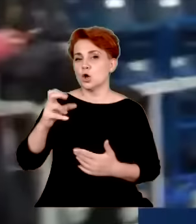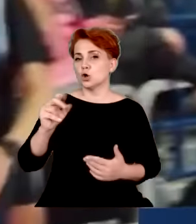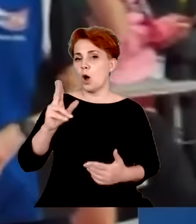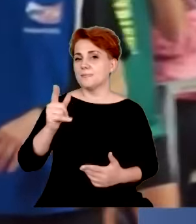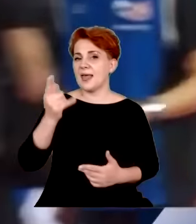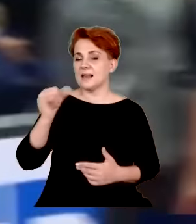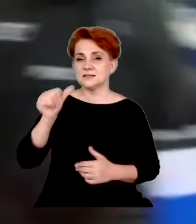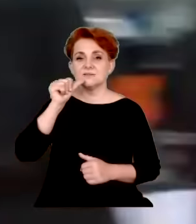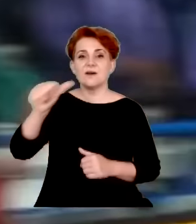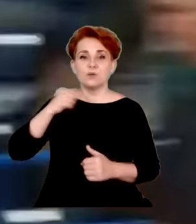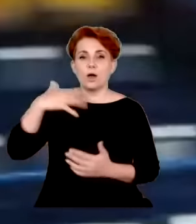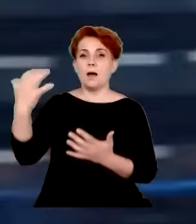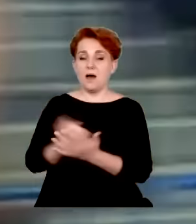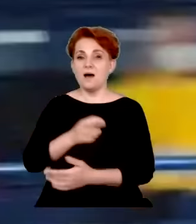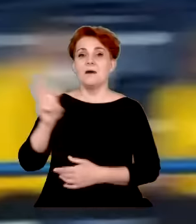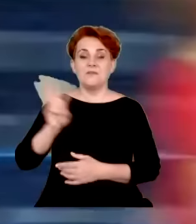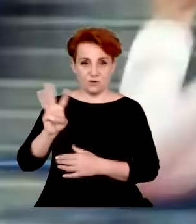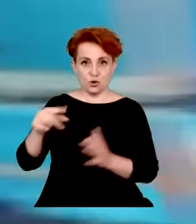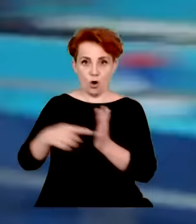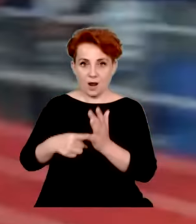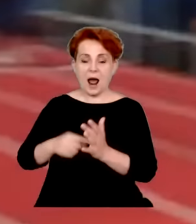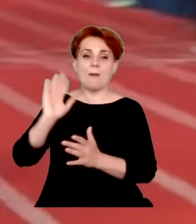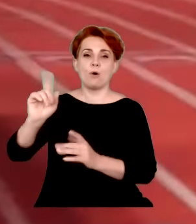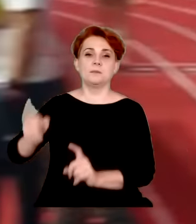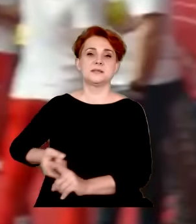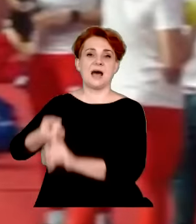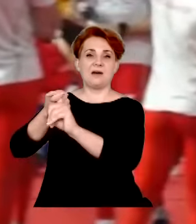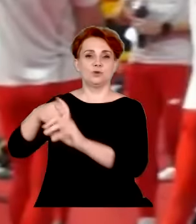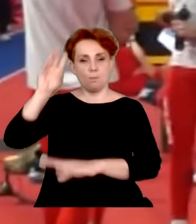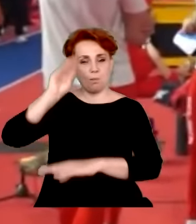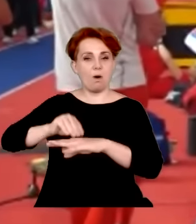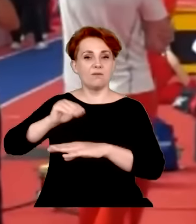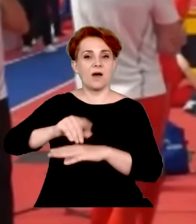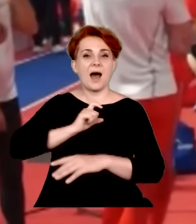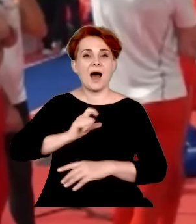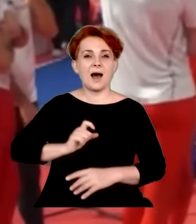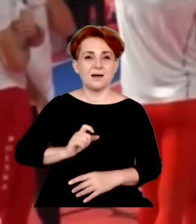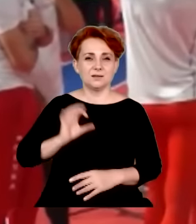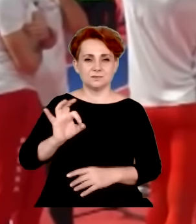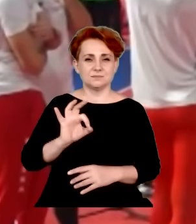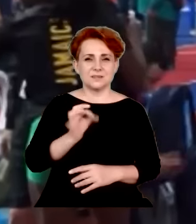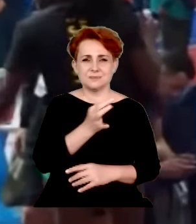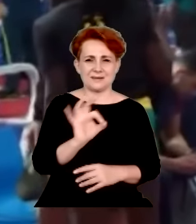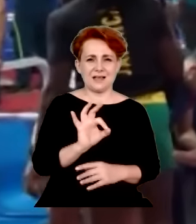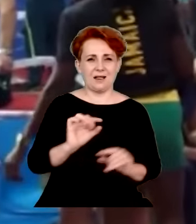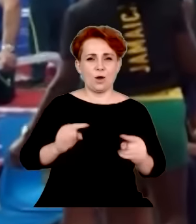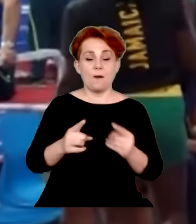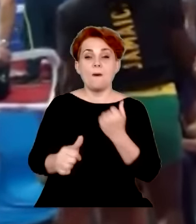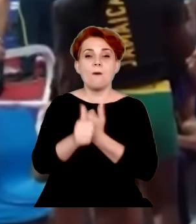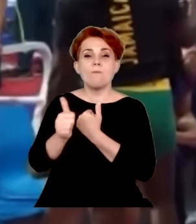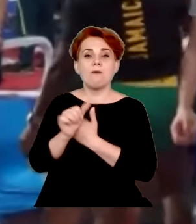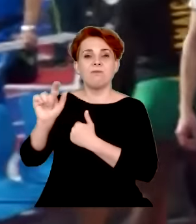odebrał nominację olimpijską, jednak chwilę później o jego zawieszeniu poinformowała agencja Athletics Integrity Unit. Wszystko z powodu wykrytego u